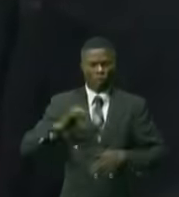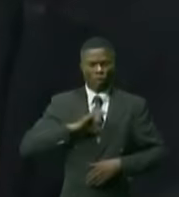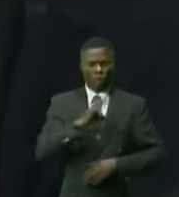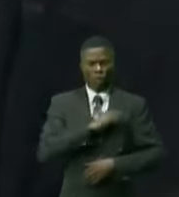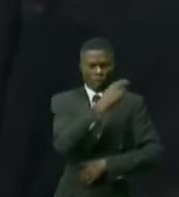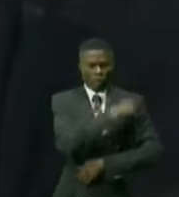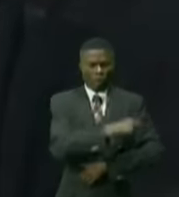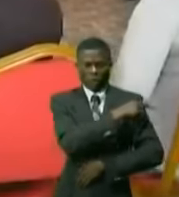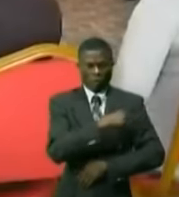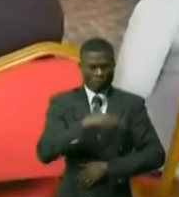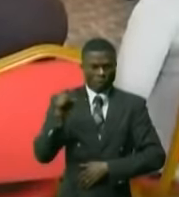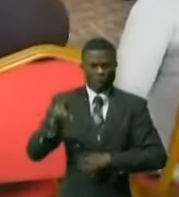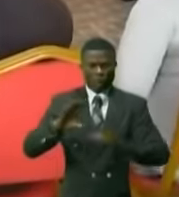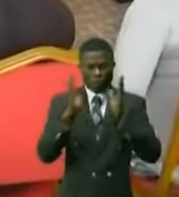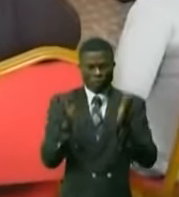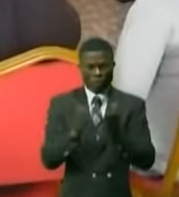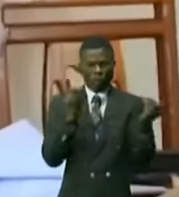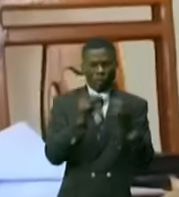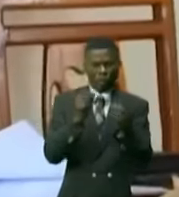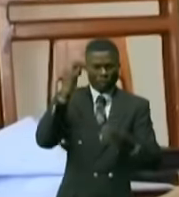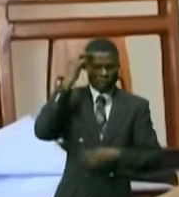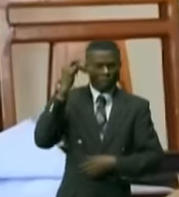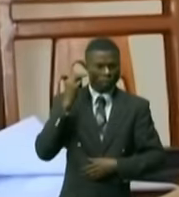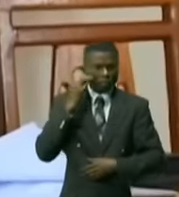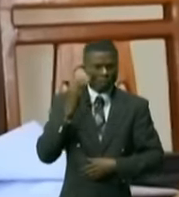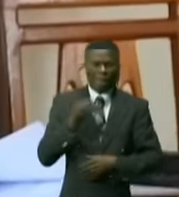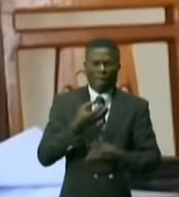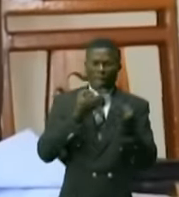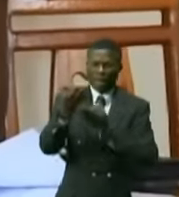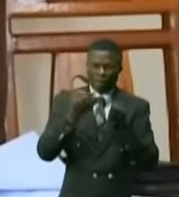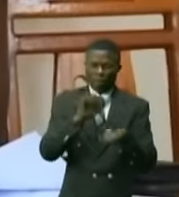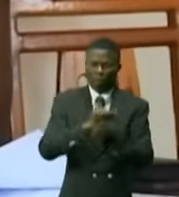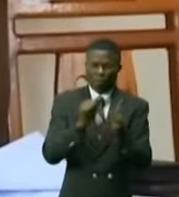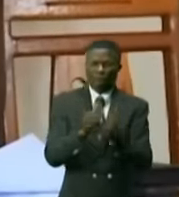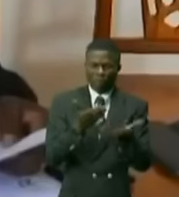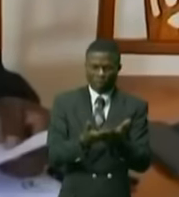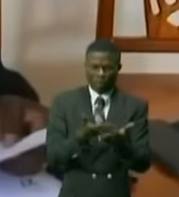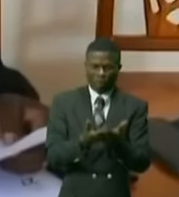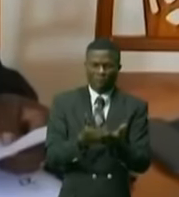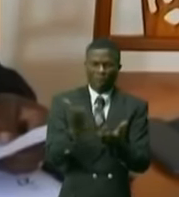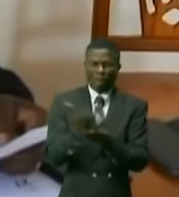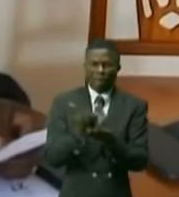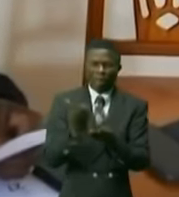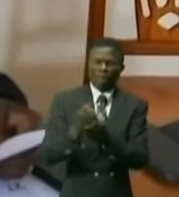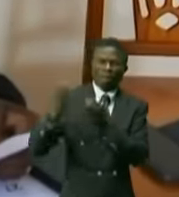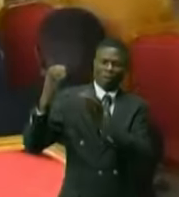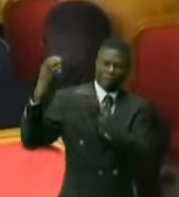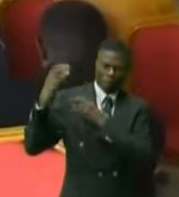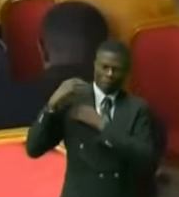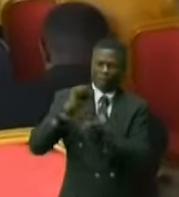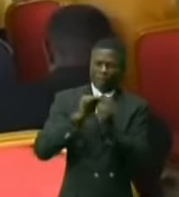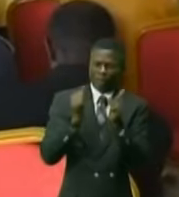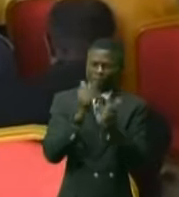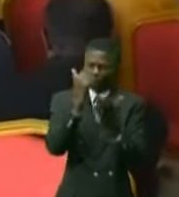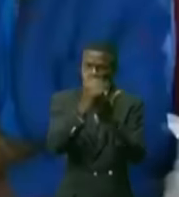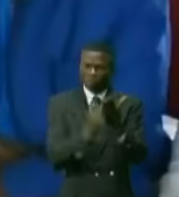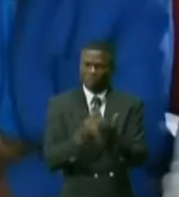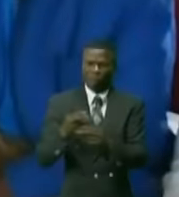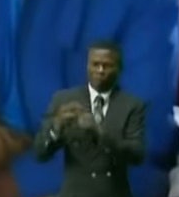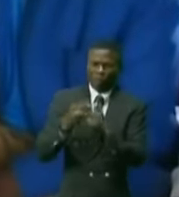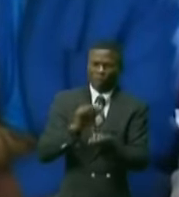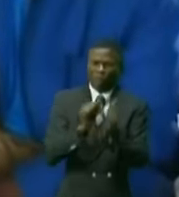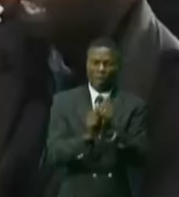Croix-Rouge des KIPC, ont tous rencontré les ministres pour lui transmettre leurs préoccupations et leurs cahiers de charges. Des questions de sécurité,